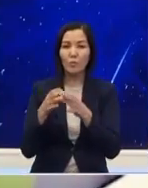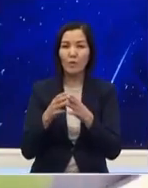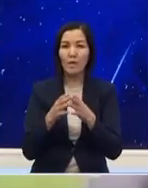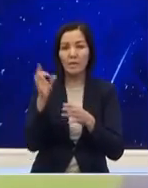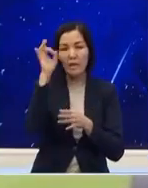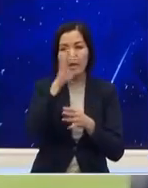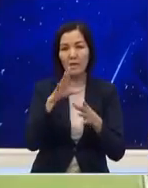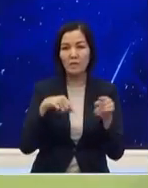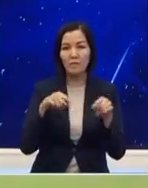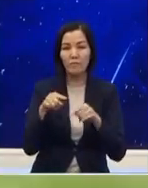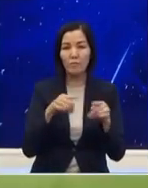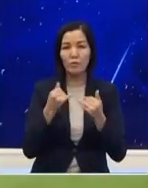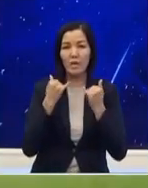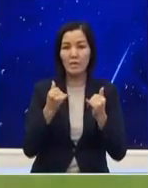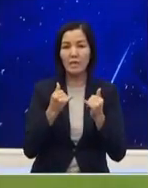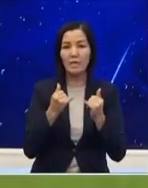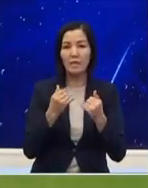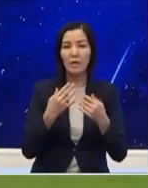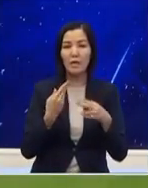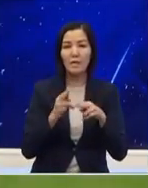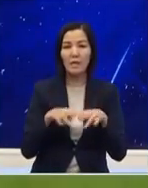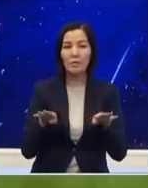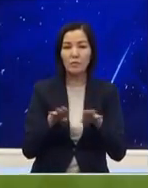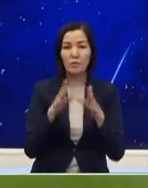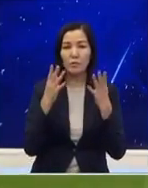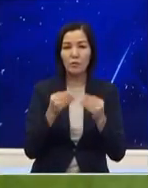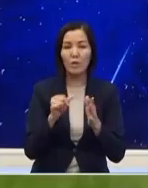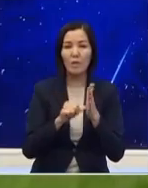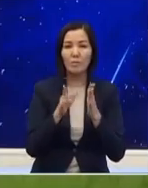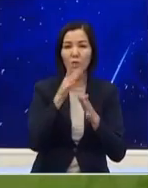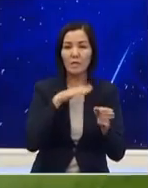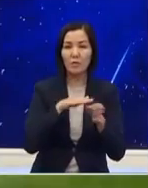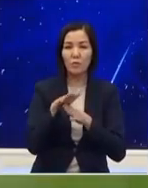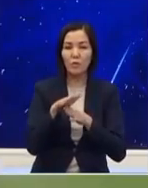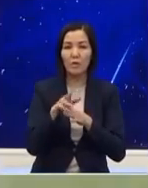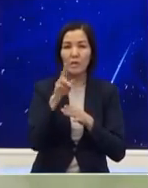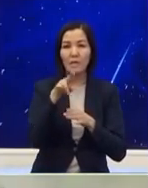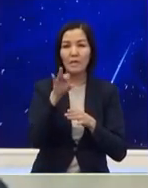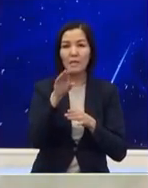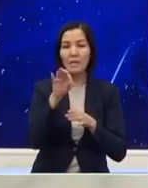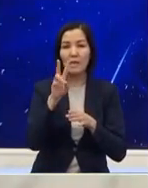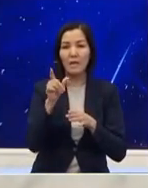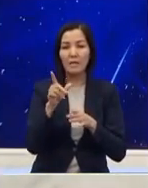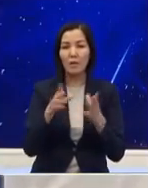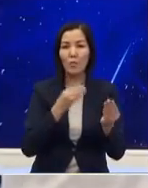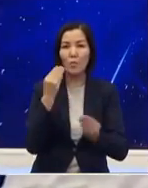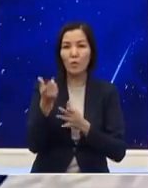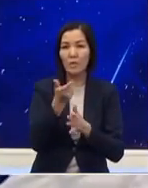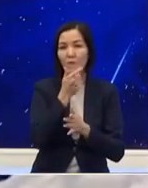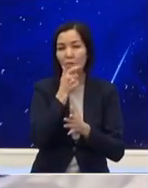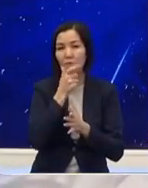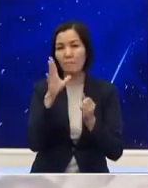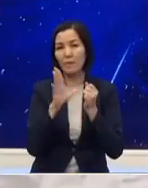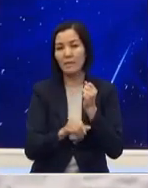әйгілі футболшыға арналды. Өйткені дәл осы күні Марадона 60 жасқа толған еді. Диего Арланда да ойынды тамашалап, соңғы